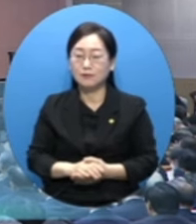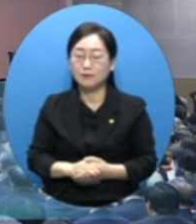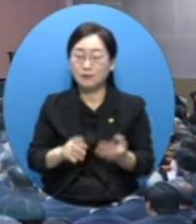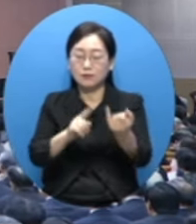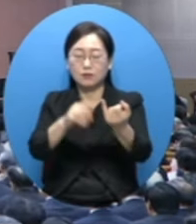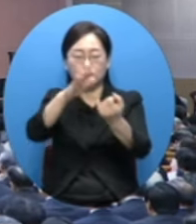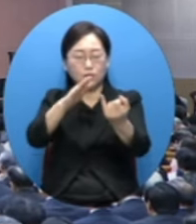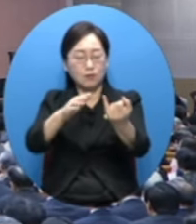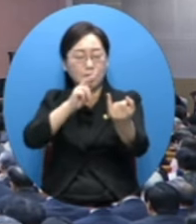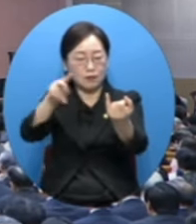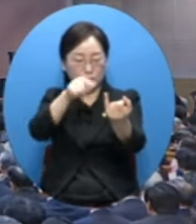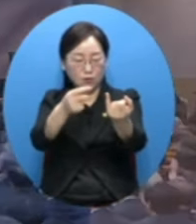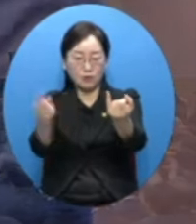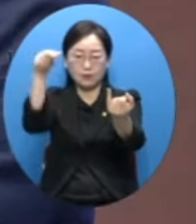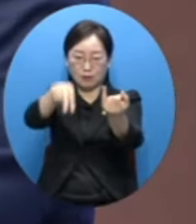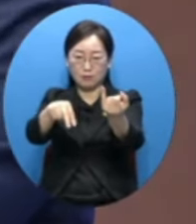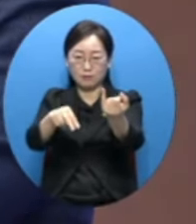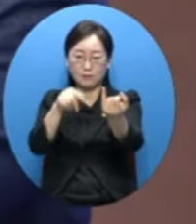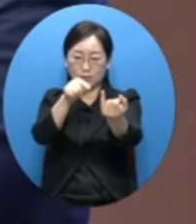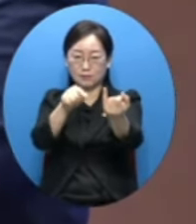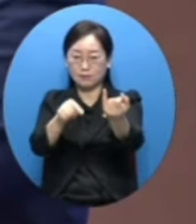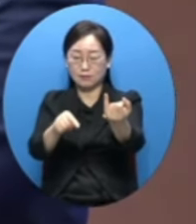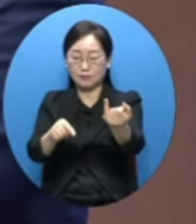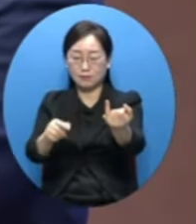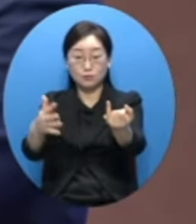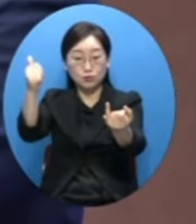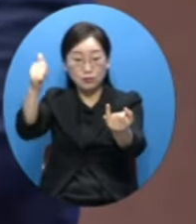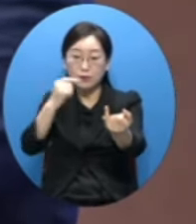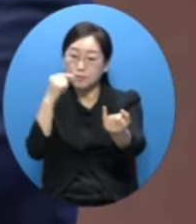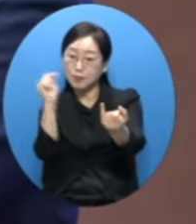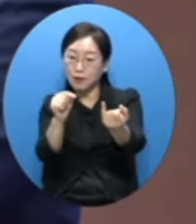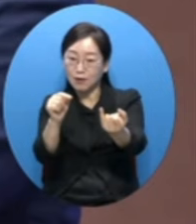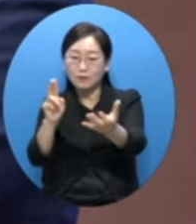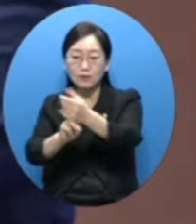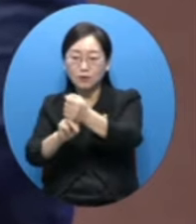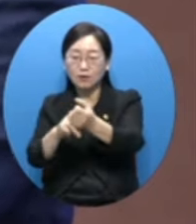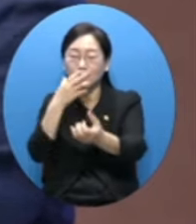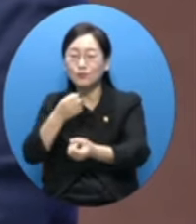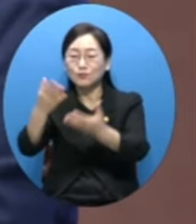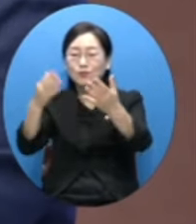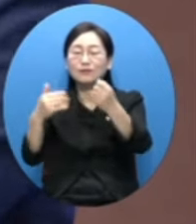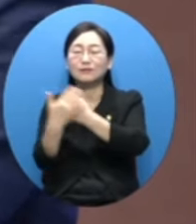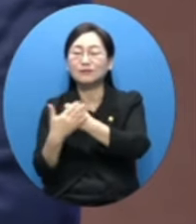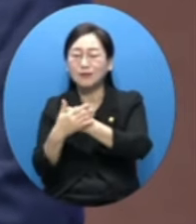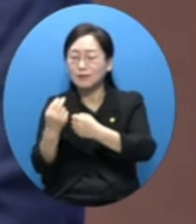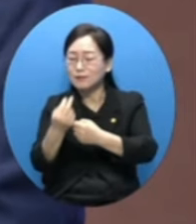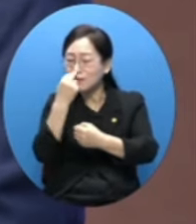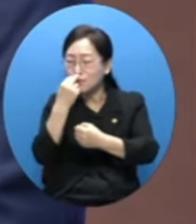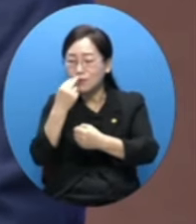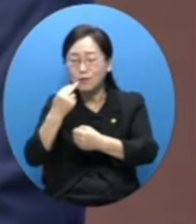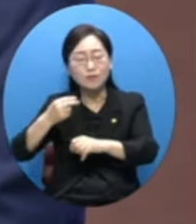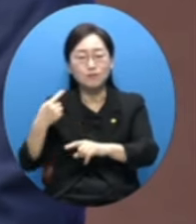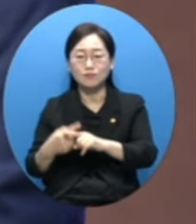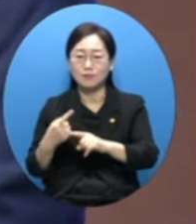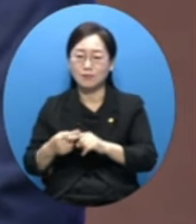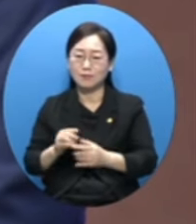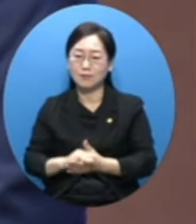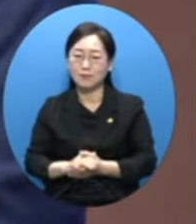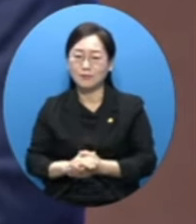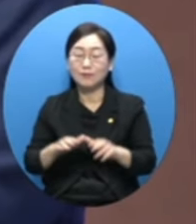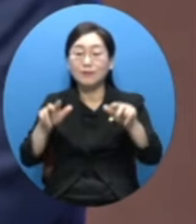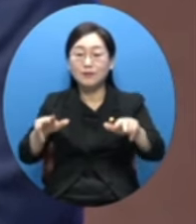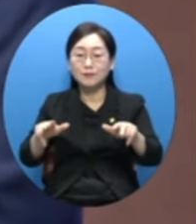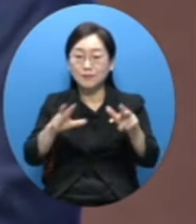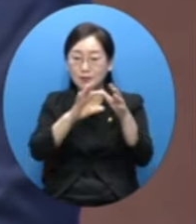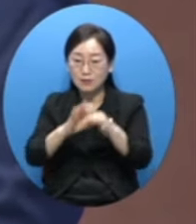소녀야 일어나라. 주님 말씀은 기적입니다. 축복입니다. 은혜입니다. 생명입니다. 지금도